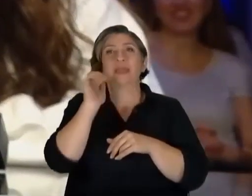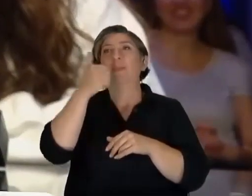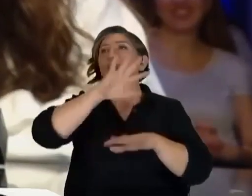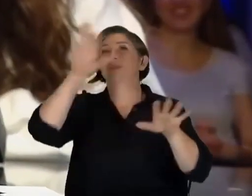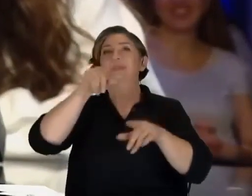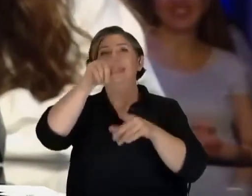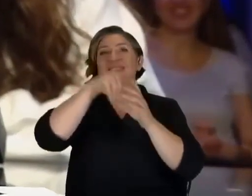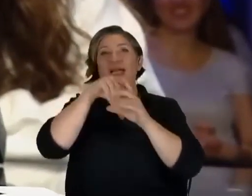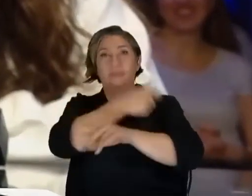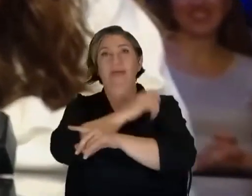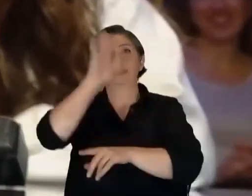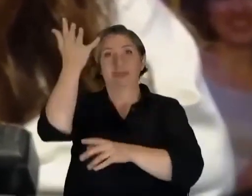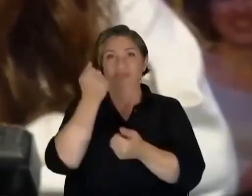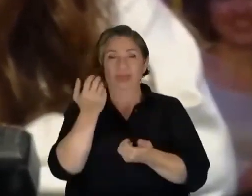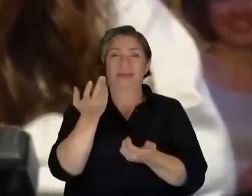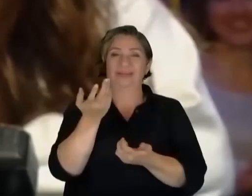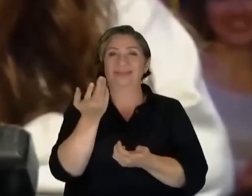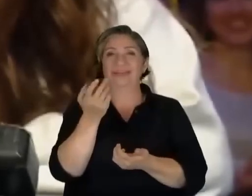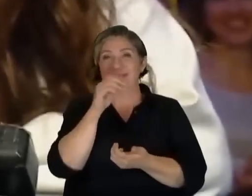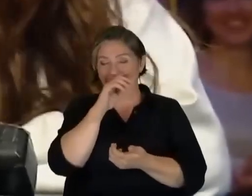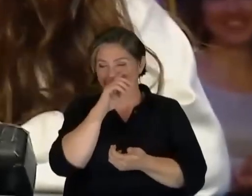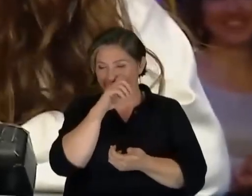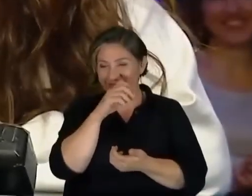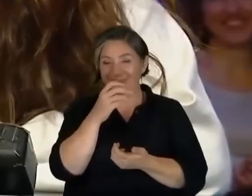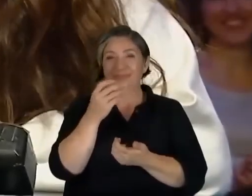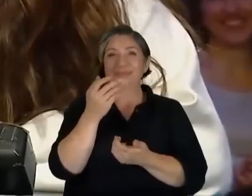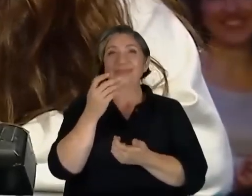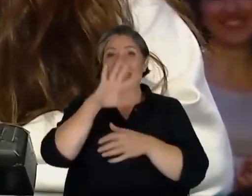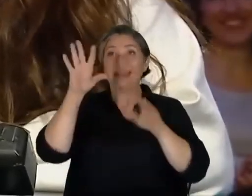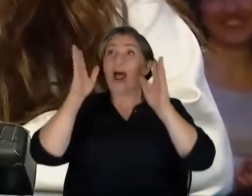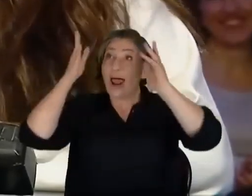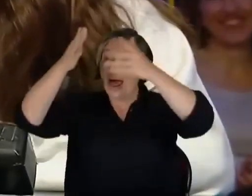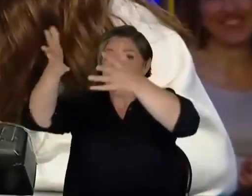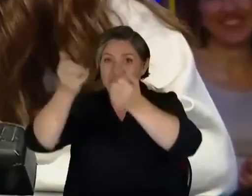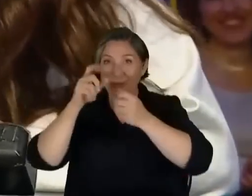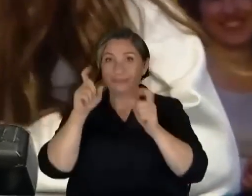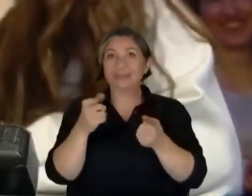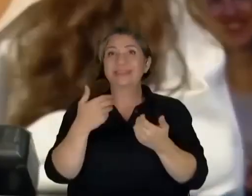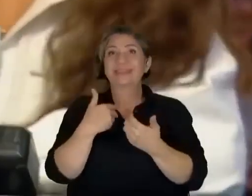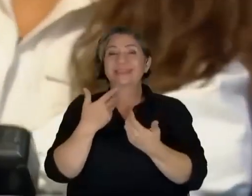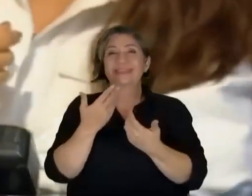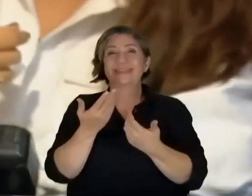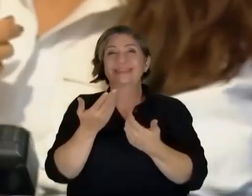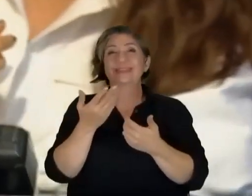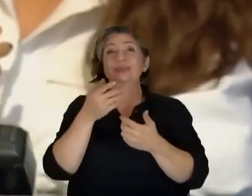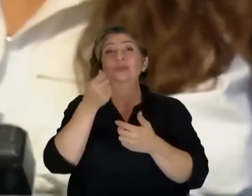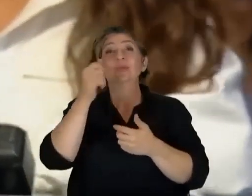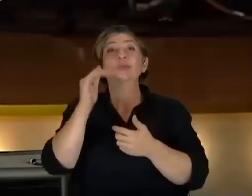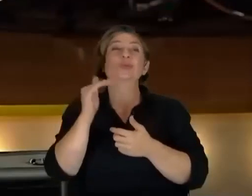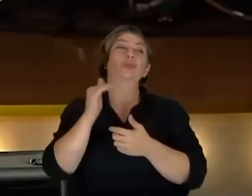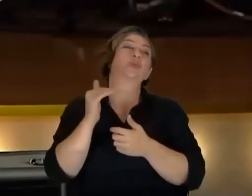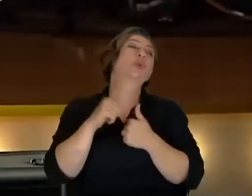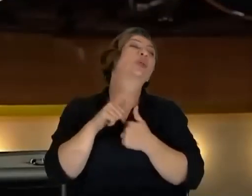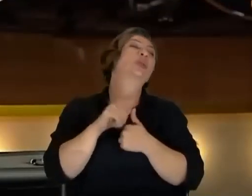bütün memleket senin Almanya'dan mı almıştın? oraya gidip arp mı alacak? Yani işimiz gücümüz mü yok? Ay çok